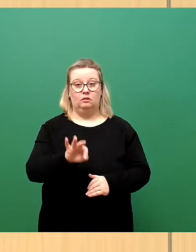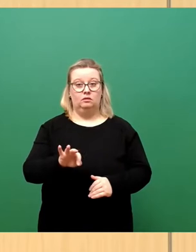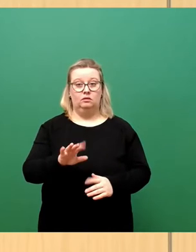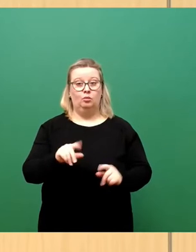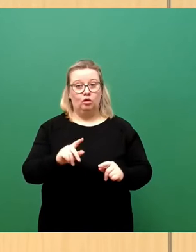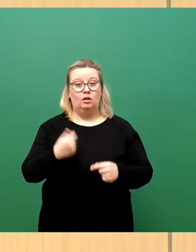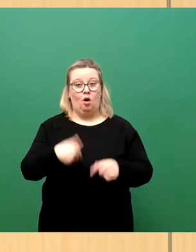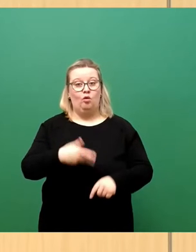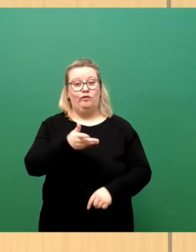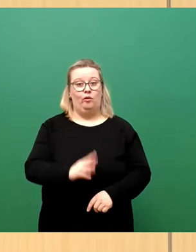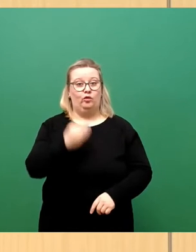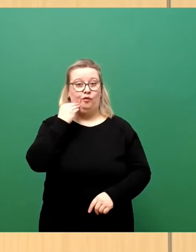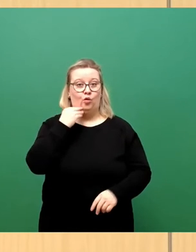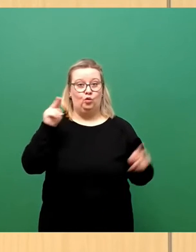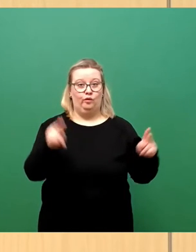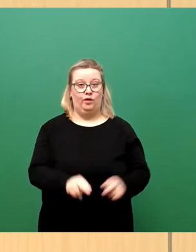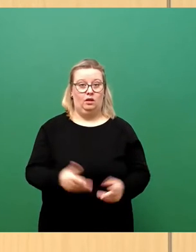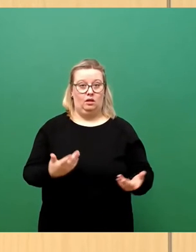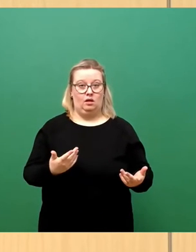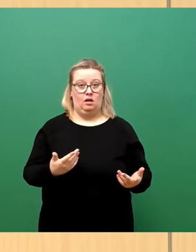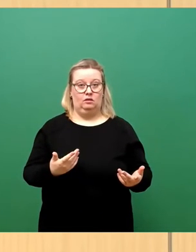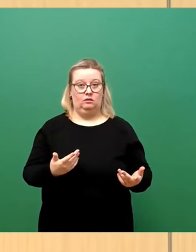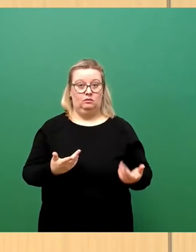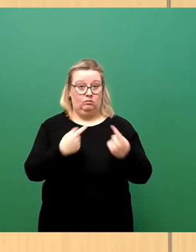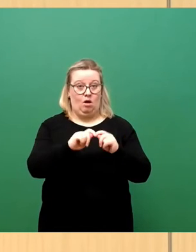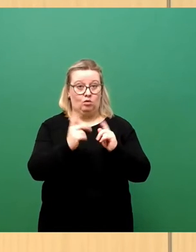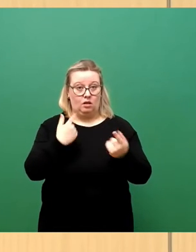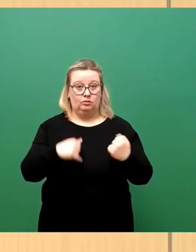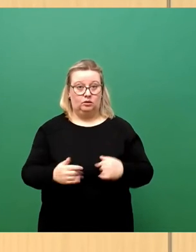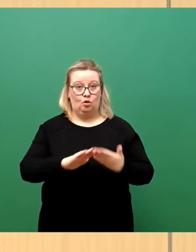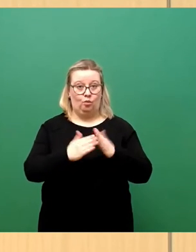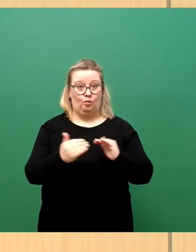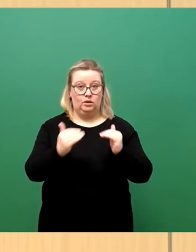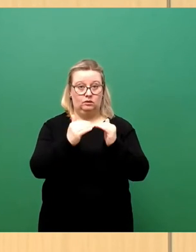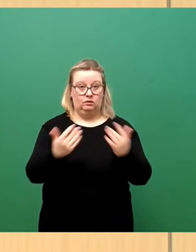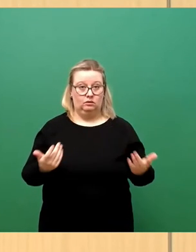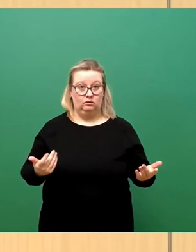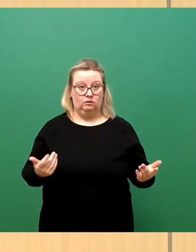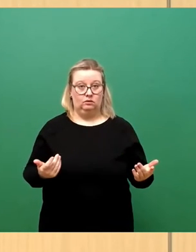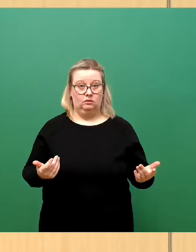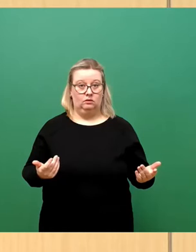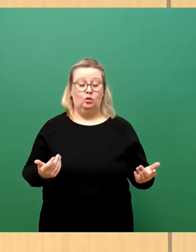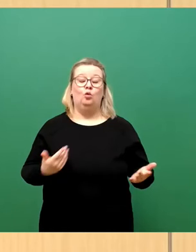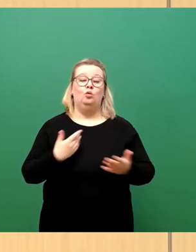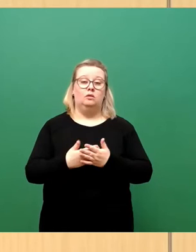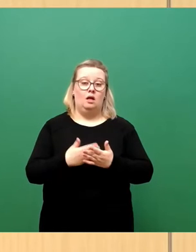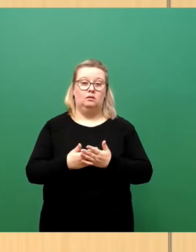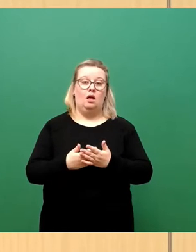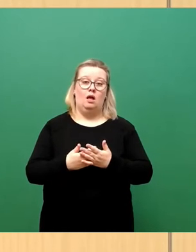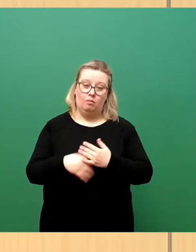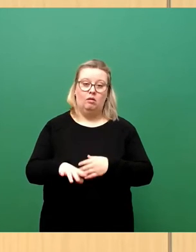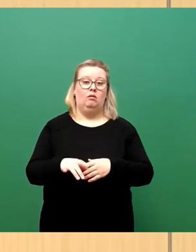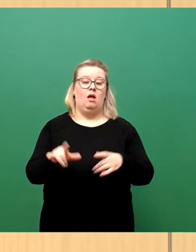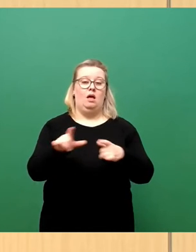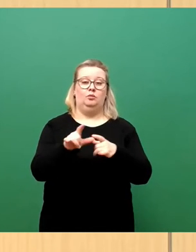500 Wohnungen, bezahlbare Wohnungen in dieser Stadt weniger bauen als mit diesem Kompromiss. Und da ist die SPD-Fraktion ganz klar überzeugt davon, das